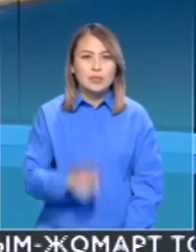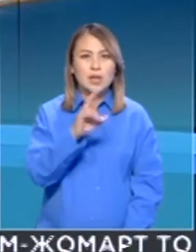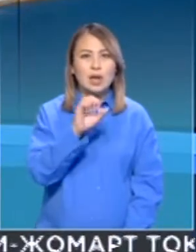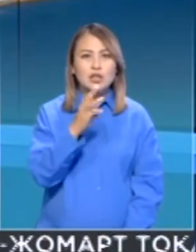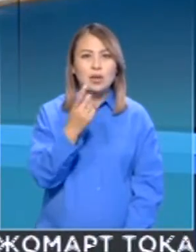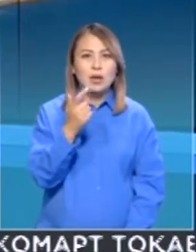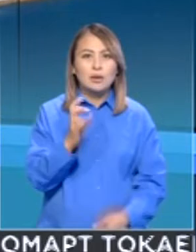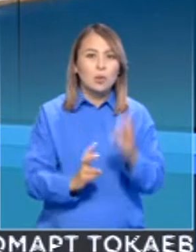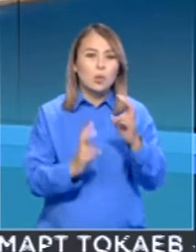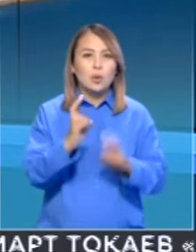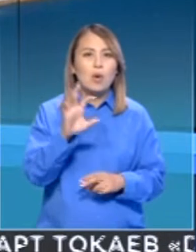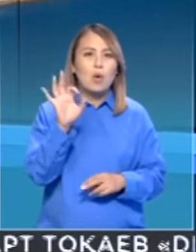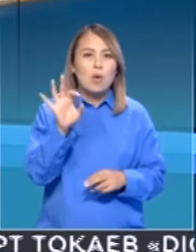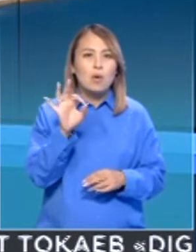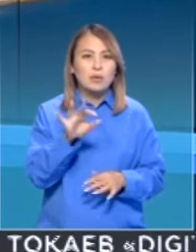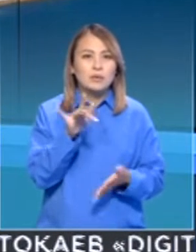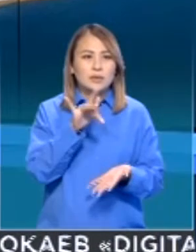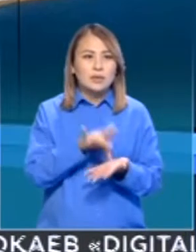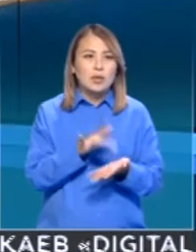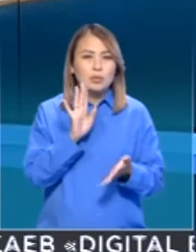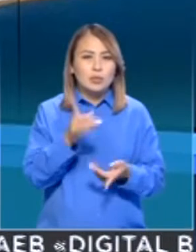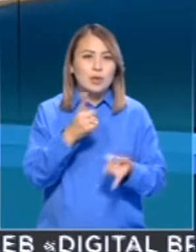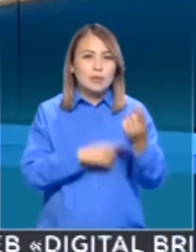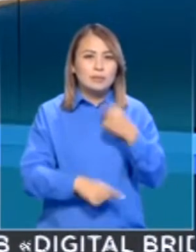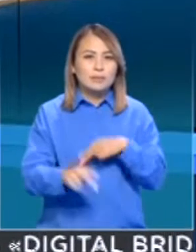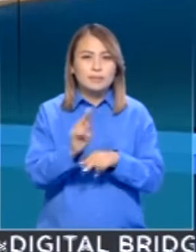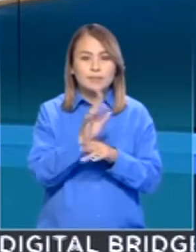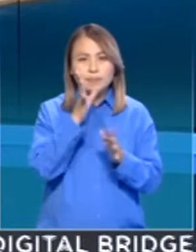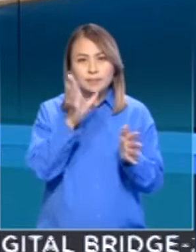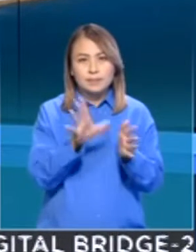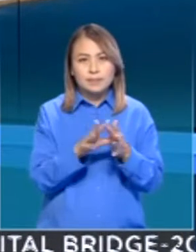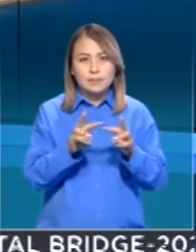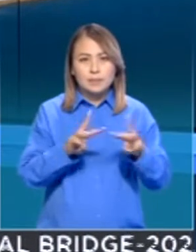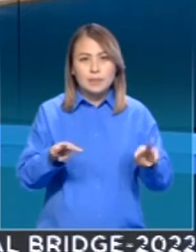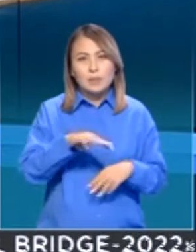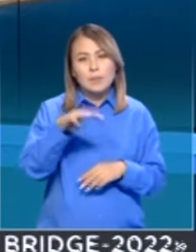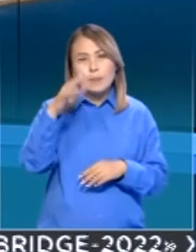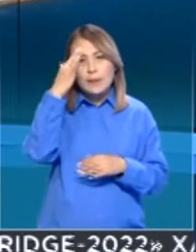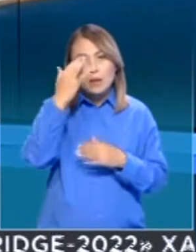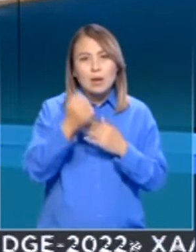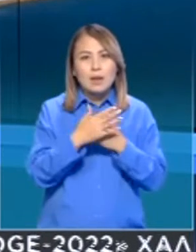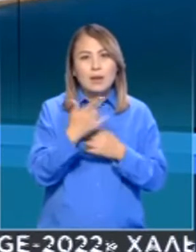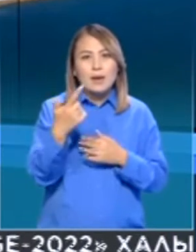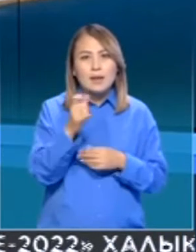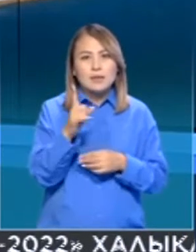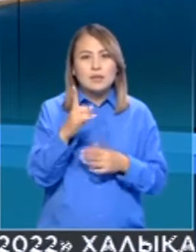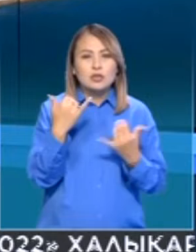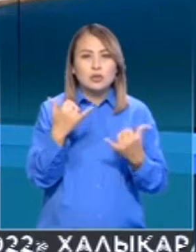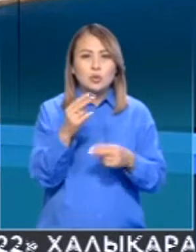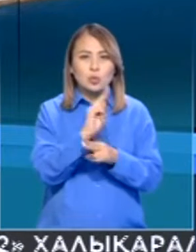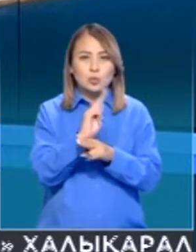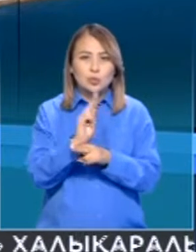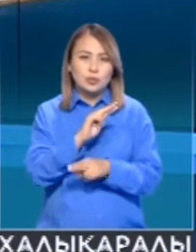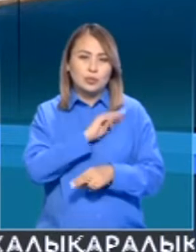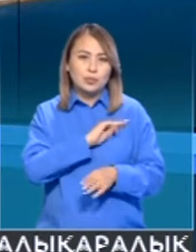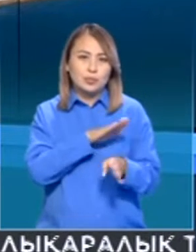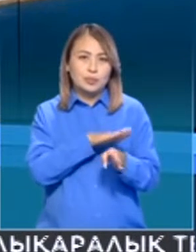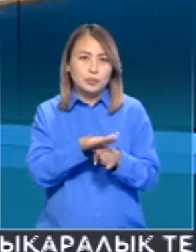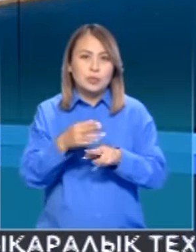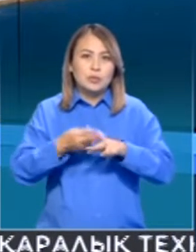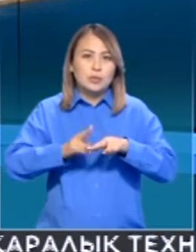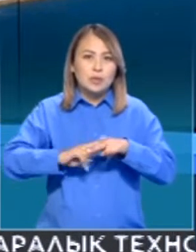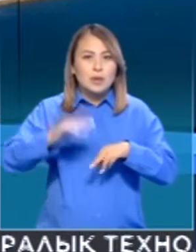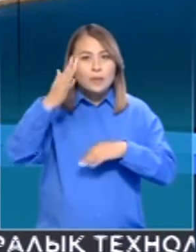Қашағандағы өндіріс қазанның ортасында қалпына келмек. Бұл туралы энергетика министрі мұнай-газ конференциясында айтты. Қазір жөндеу жұмыстары жүріп жатқандықтан